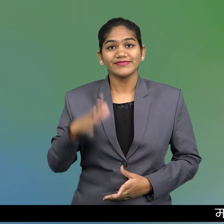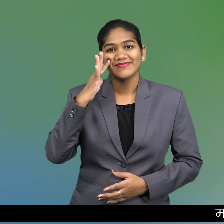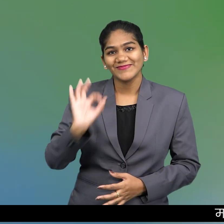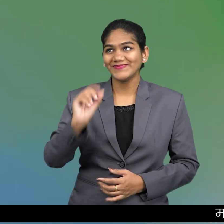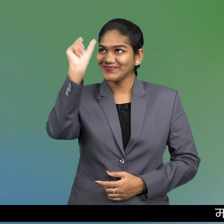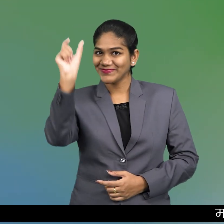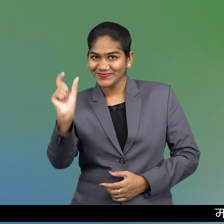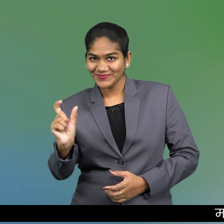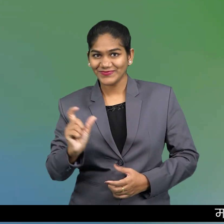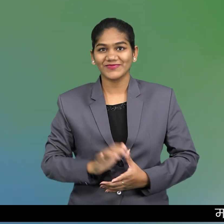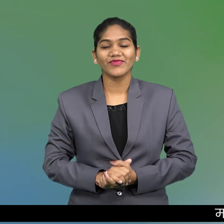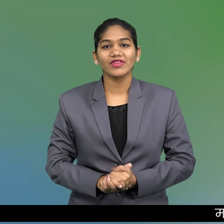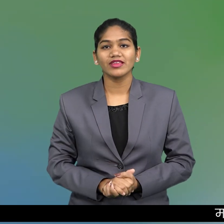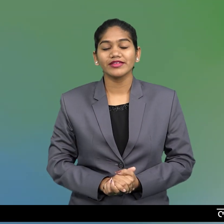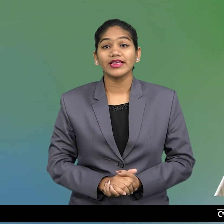महत्वाचे शब्द: